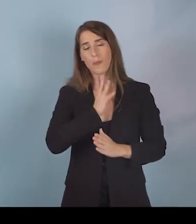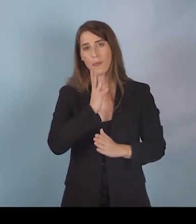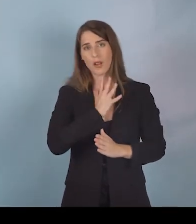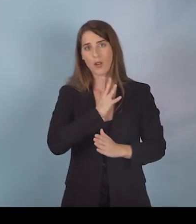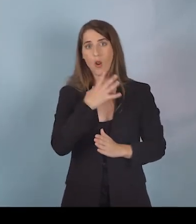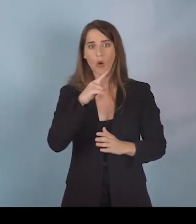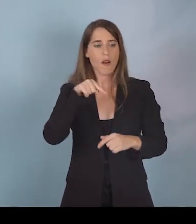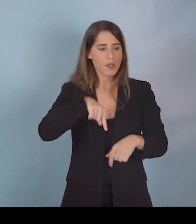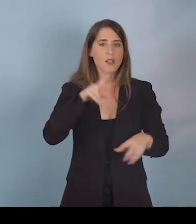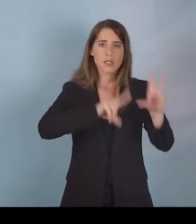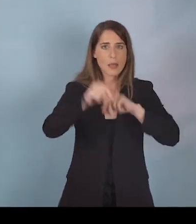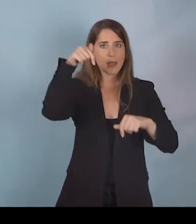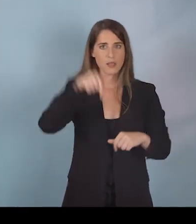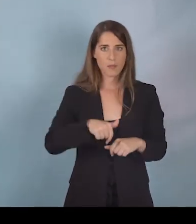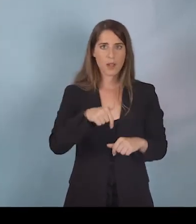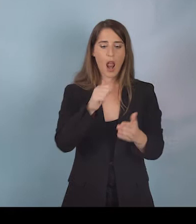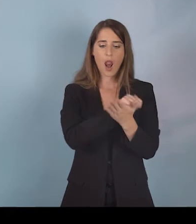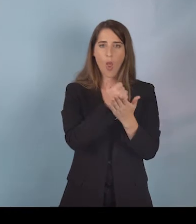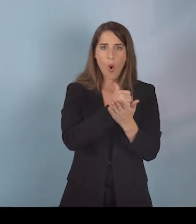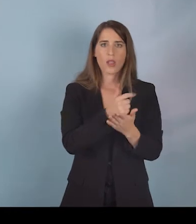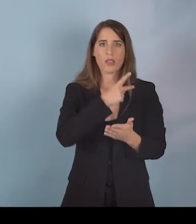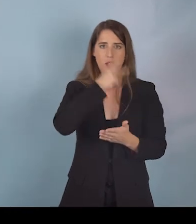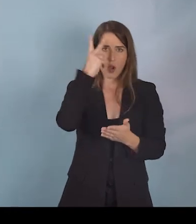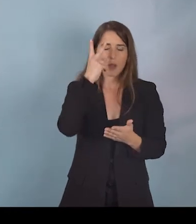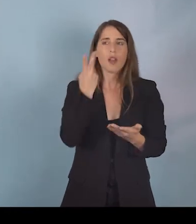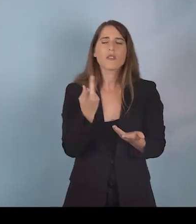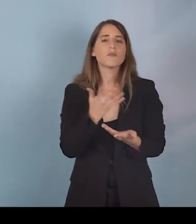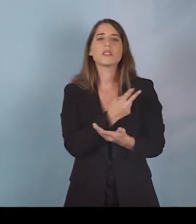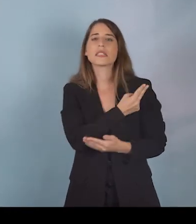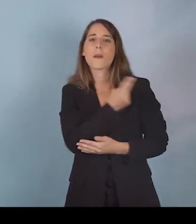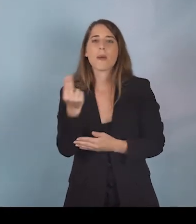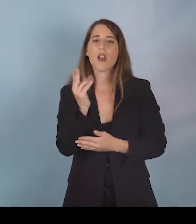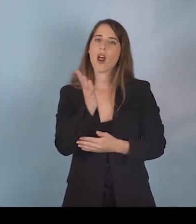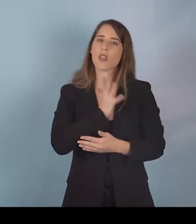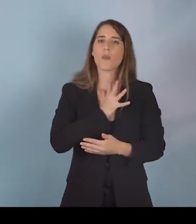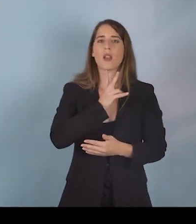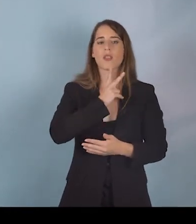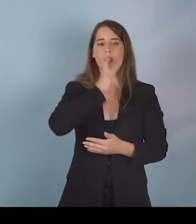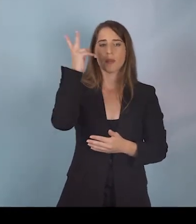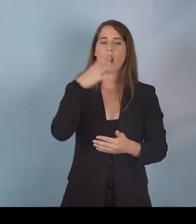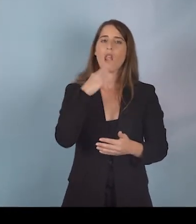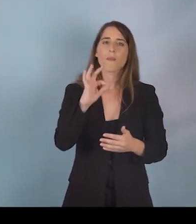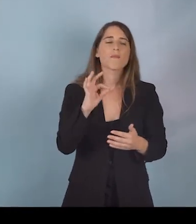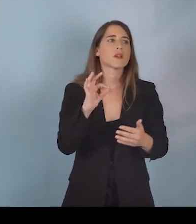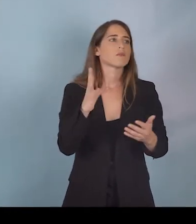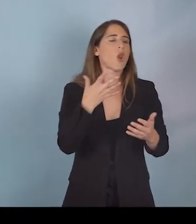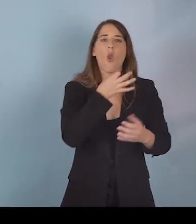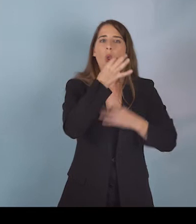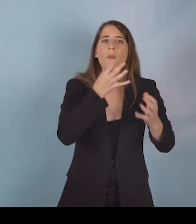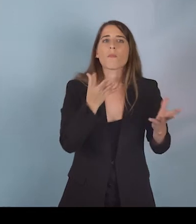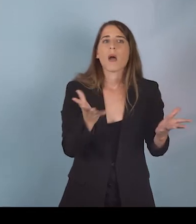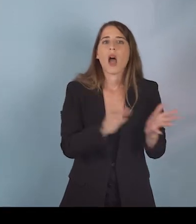Δικαιωμάτων. Γιατί τα δικαιώματα που συζητάμε είναι ανθρώπινα δικαιώματα. Τα λέμε, μπορεί να